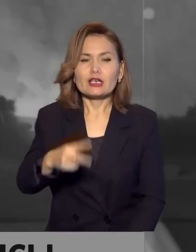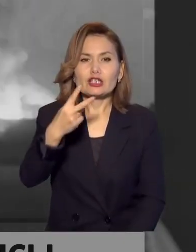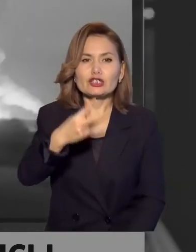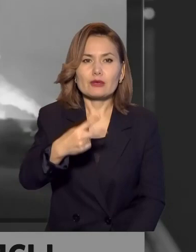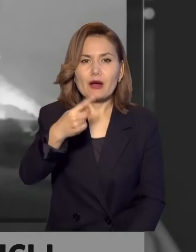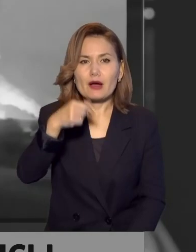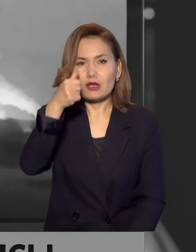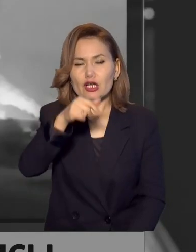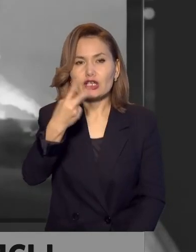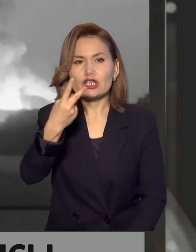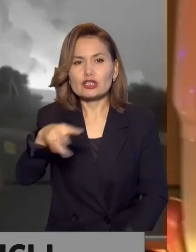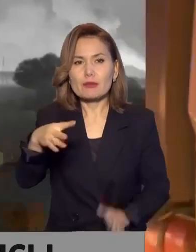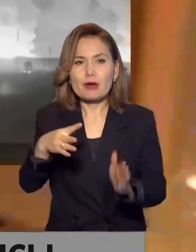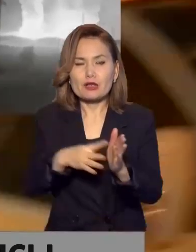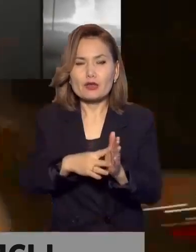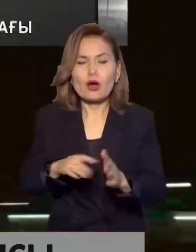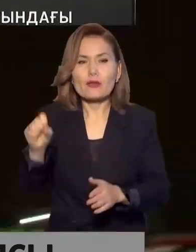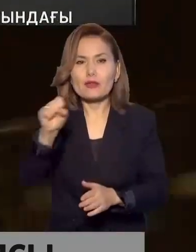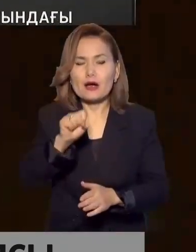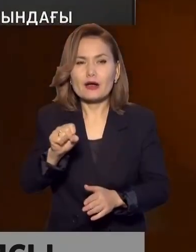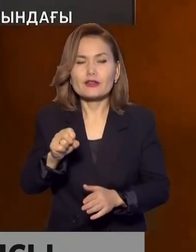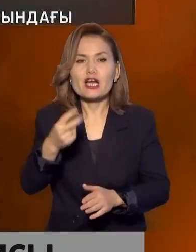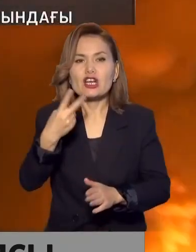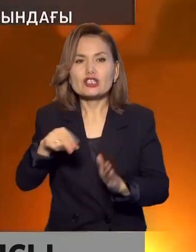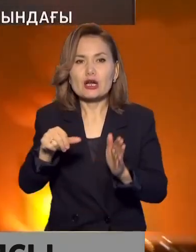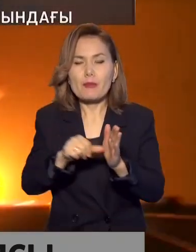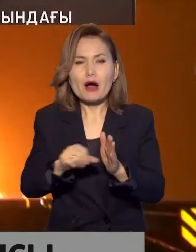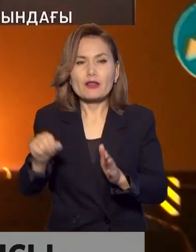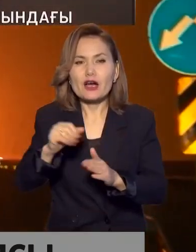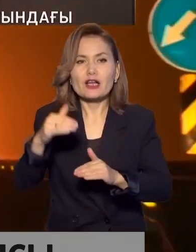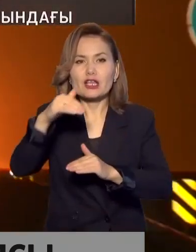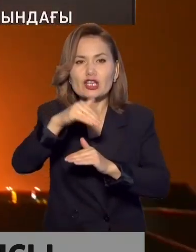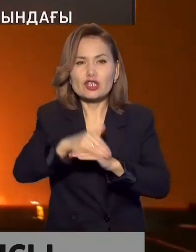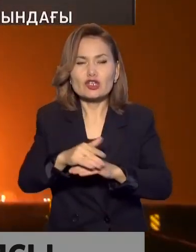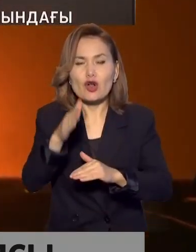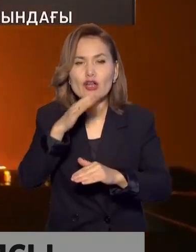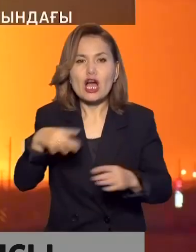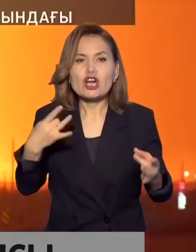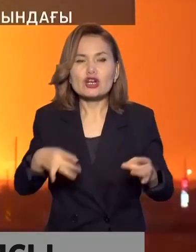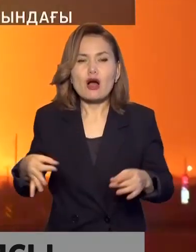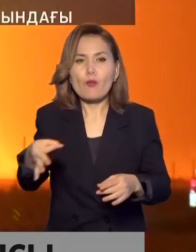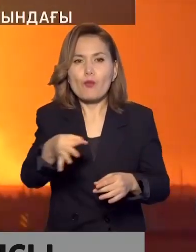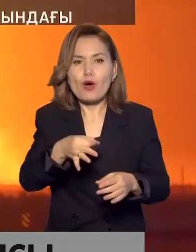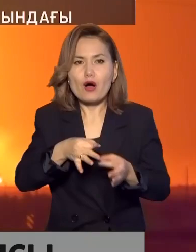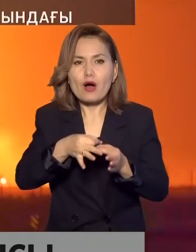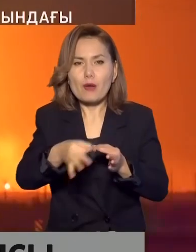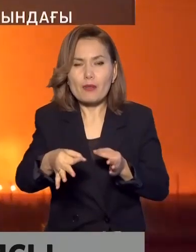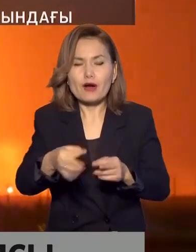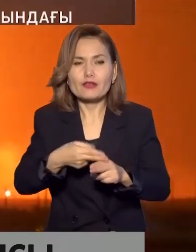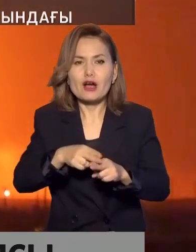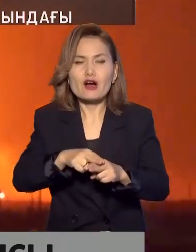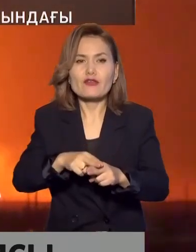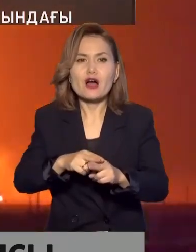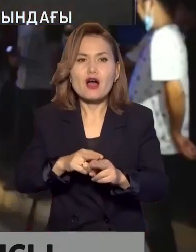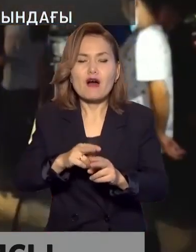2021 жыл 29 тамыз, 26 тамыз күні кешкі уақытта Жамбыл облысының әскери бөліміндегі